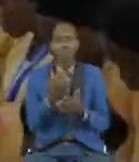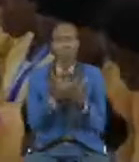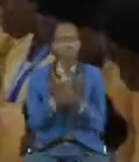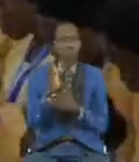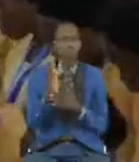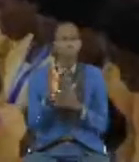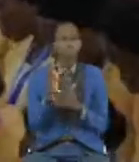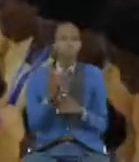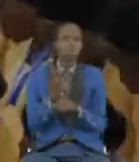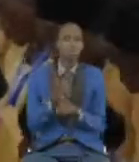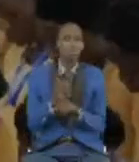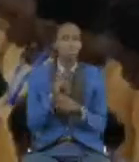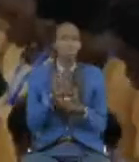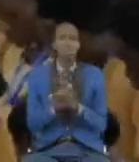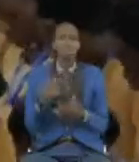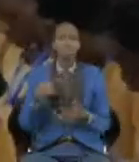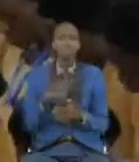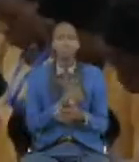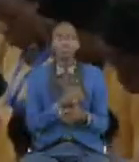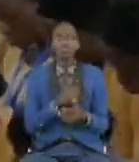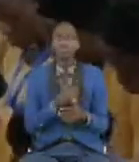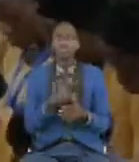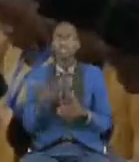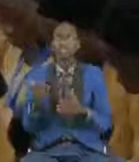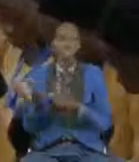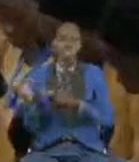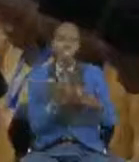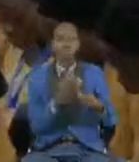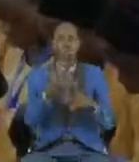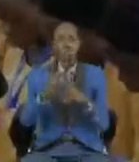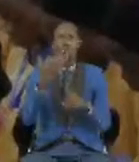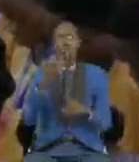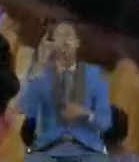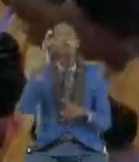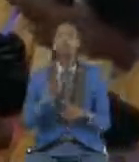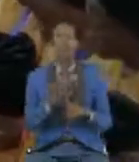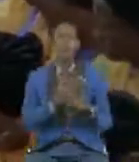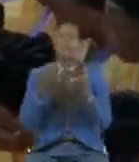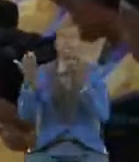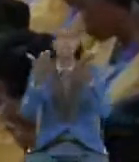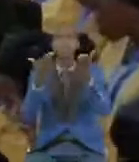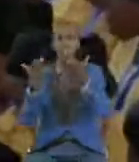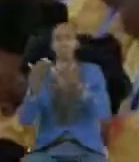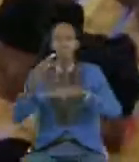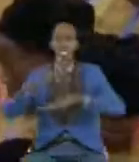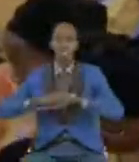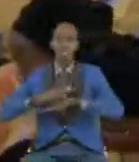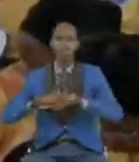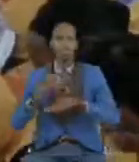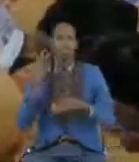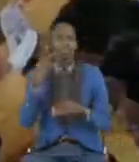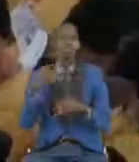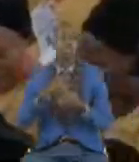il n'est pas raisonnable, convenable que nous laissions la parole de Dieu pour servir aux tables. Verset